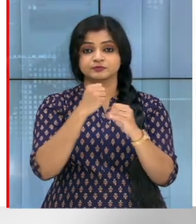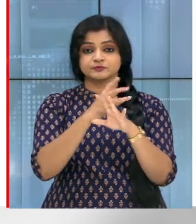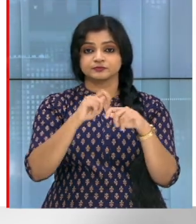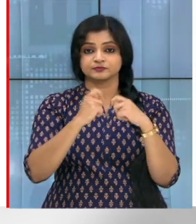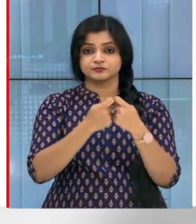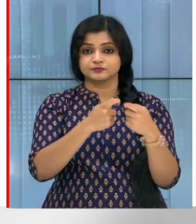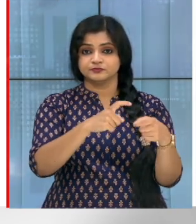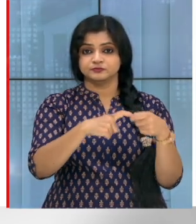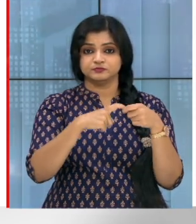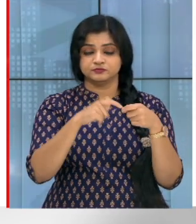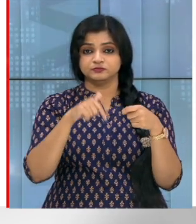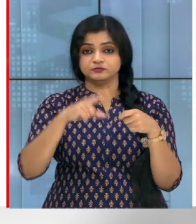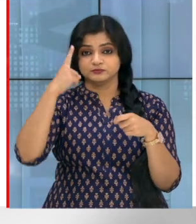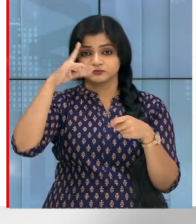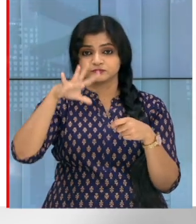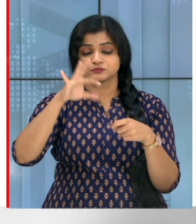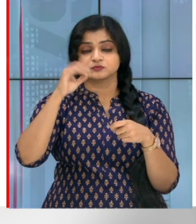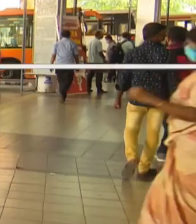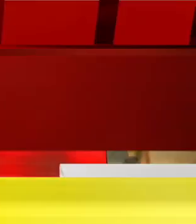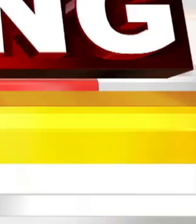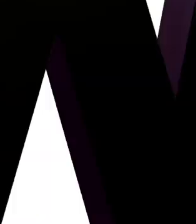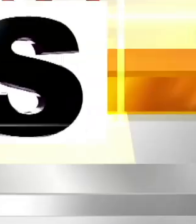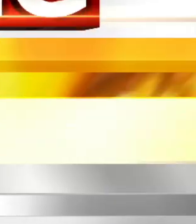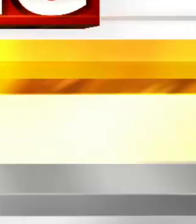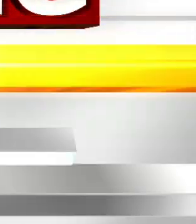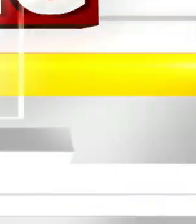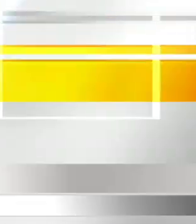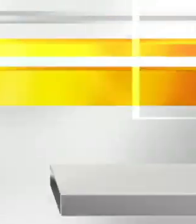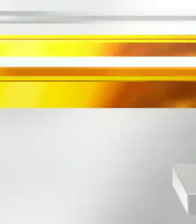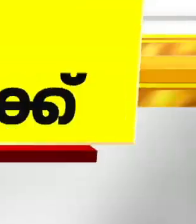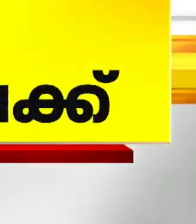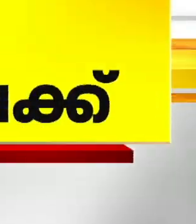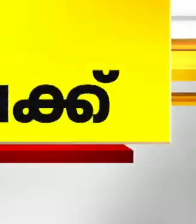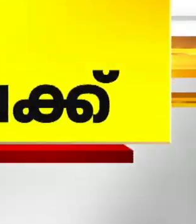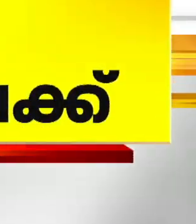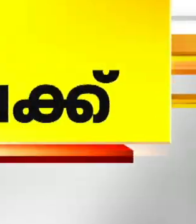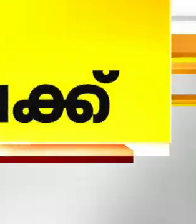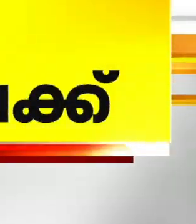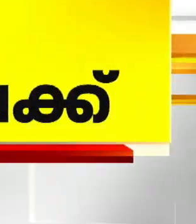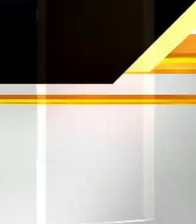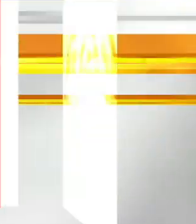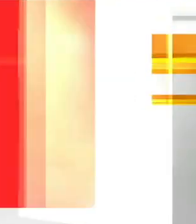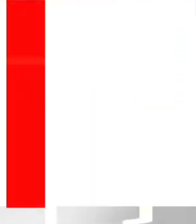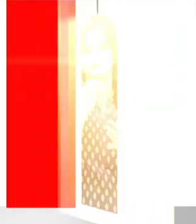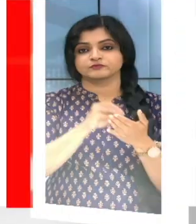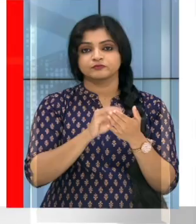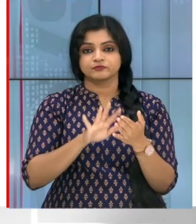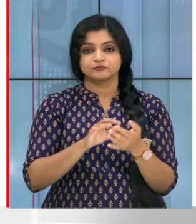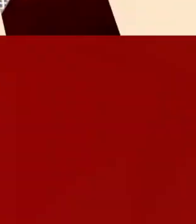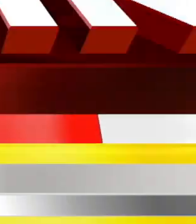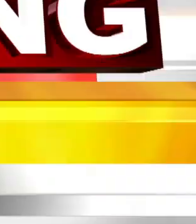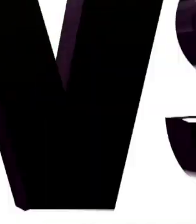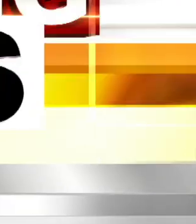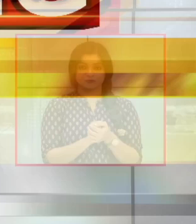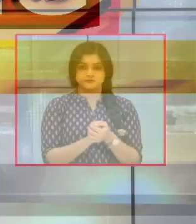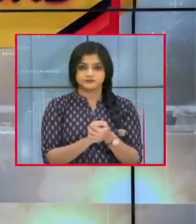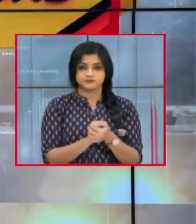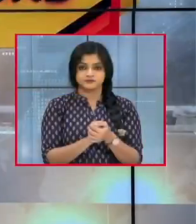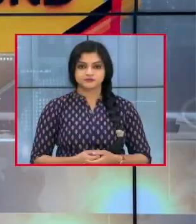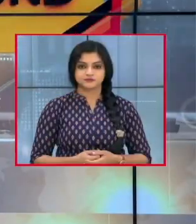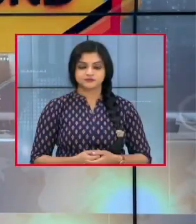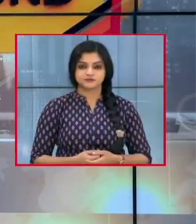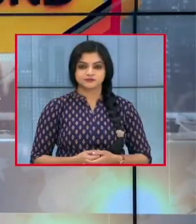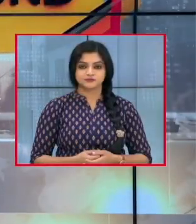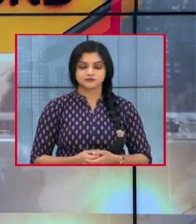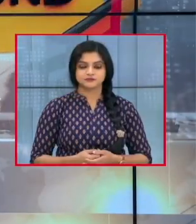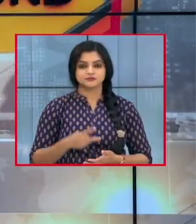ഈ കാര്യത്തിൽ തീരുമാനമെടുക്കേണ്ടത് സർക്കാർ എന്ന നിലപാടാണ് സിഐടിയു വ്യക്തമാക്കിയത്. പ്രവിത, ശരി, എം സി പ്രതീഷാണ് വിവരങ്ങൾ